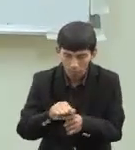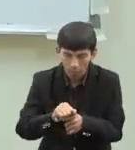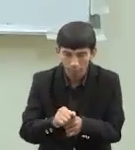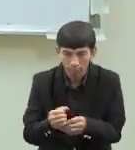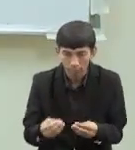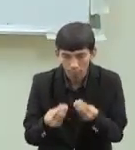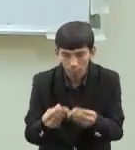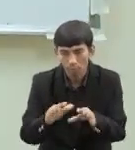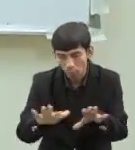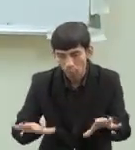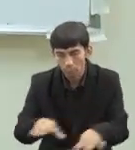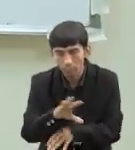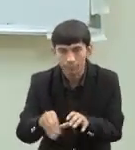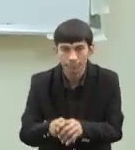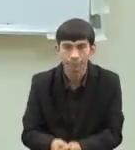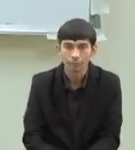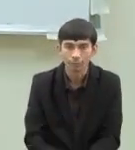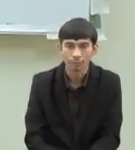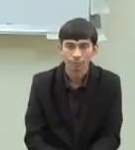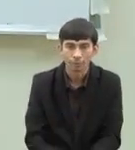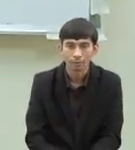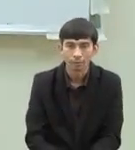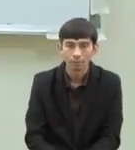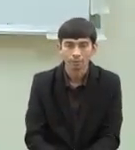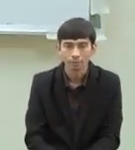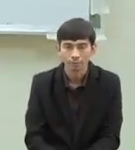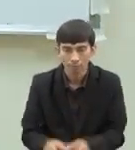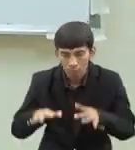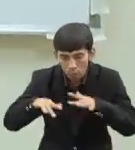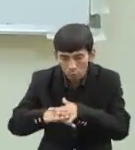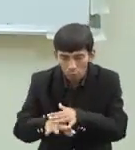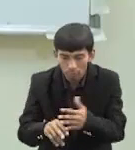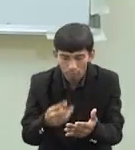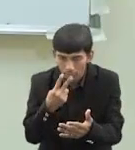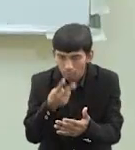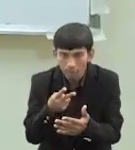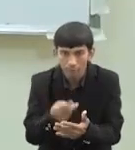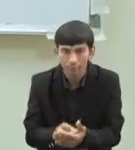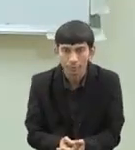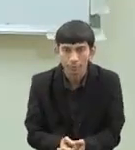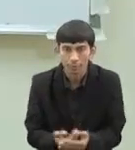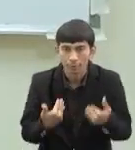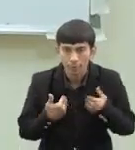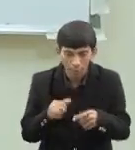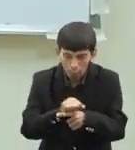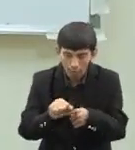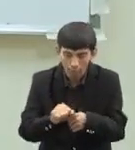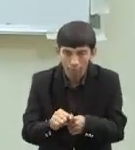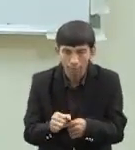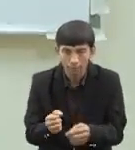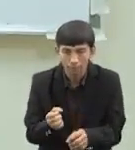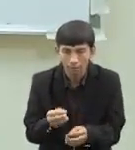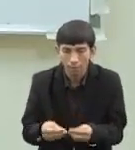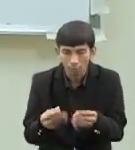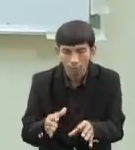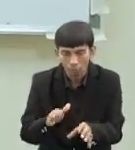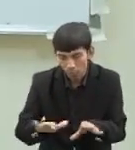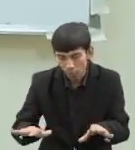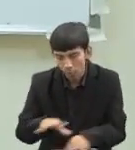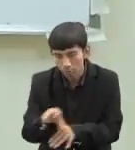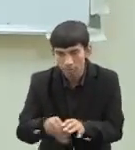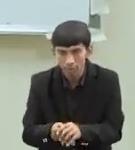mình làm hạt chun cầu nè con nè chà chân cho rùa mưa mình là khu mới tha ta này khu nâng mình làm hạt ấy ai con thương được thằng ngày này